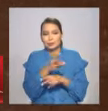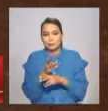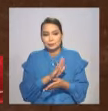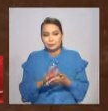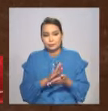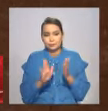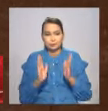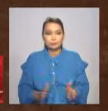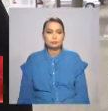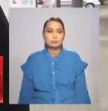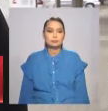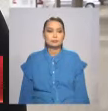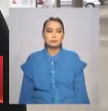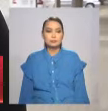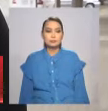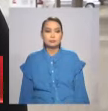дезинфекцию.